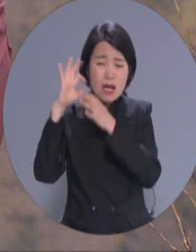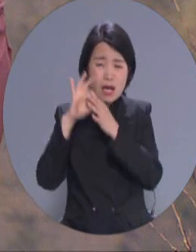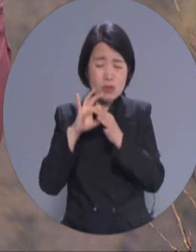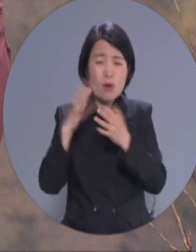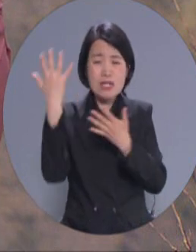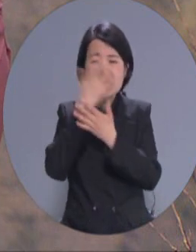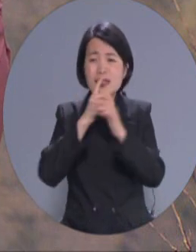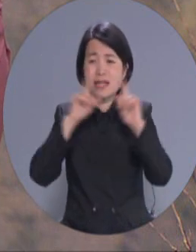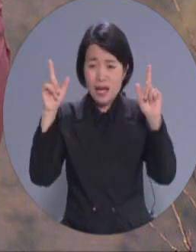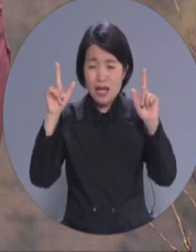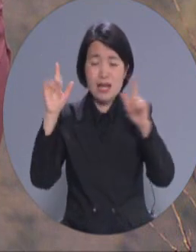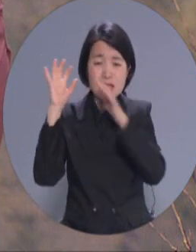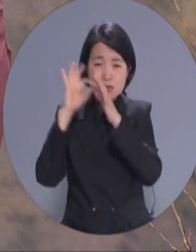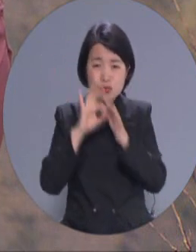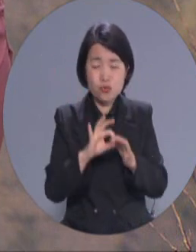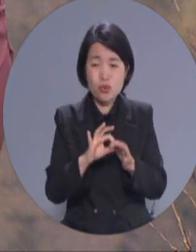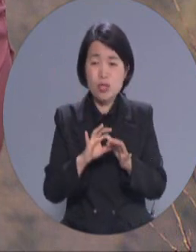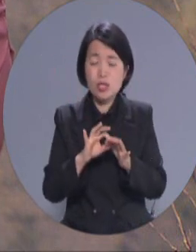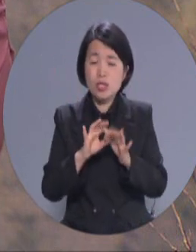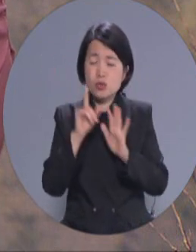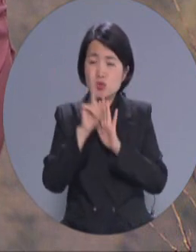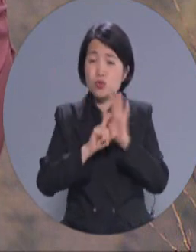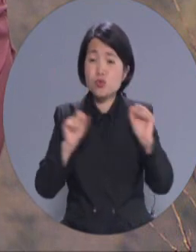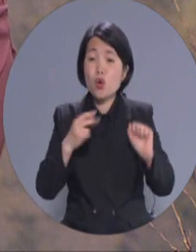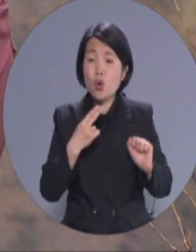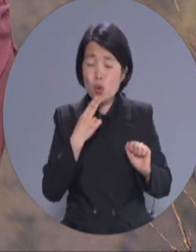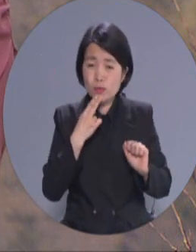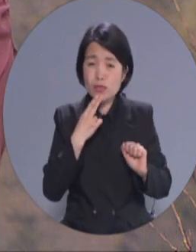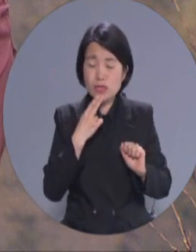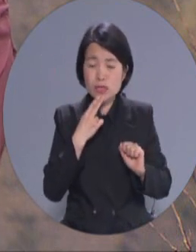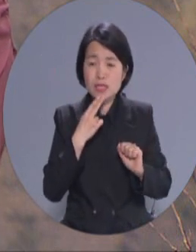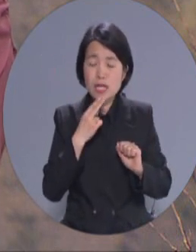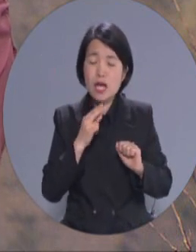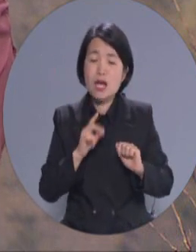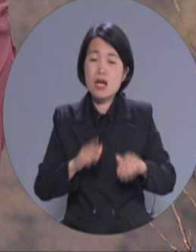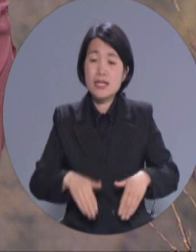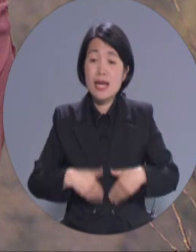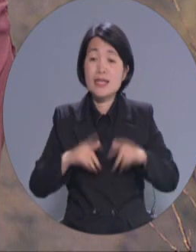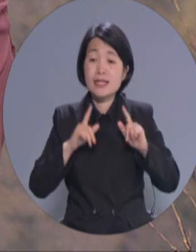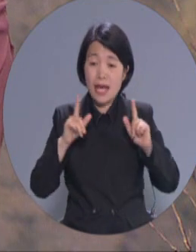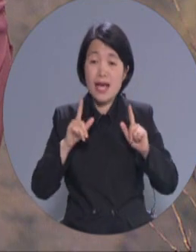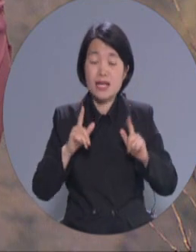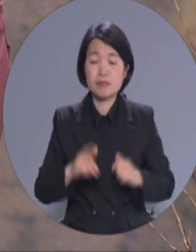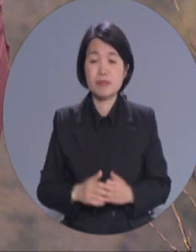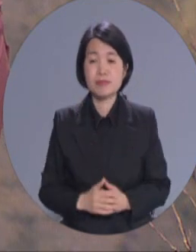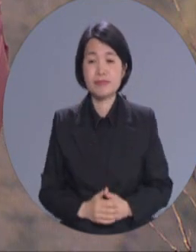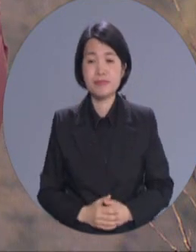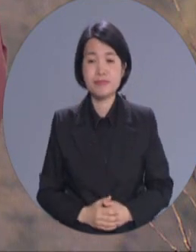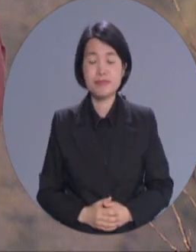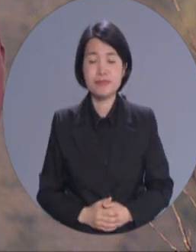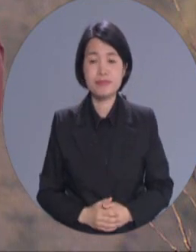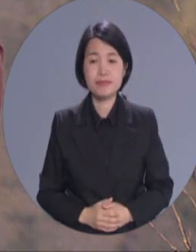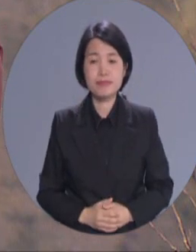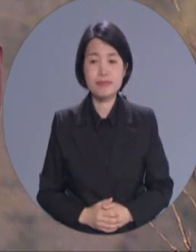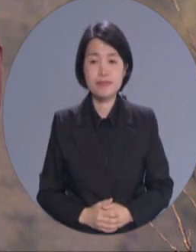날이 많겠고요 큰 추위 없이 기 오는 평년을 조금 웃돌겠습니다 지금까지 생활 포커스 송유하 있습니다